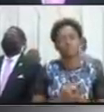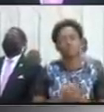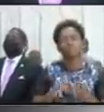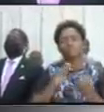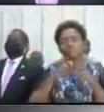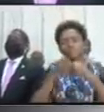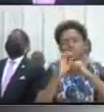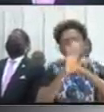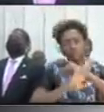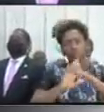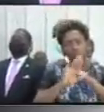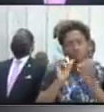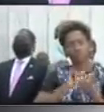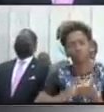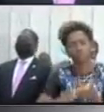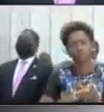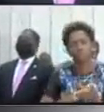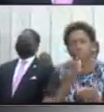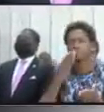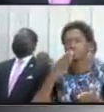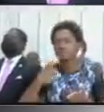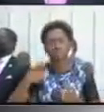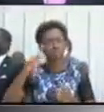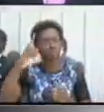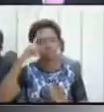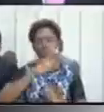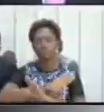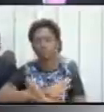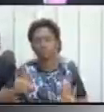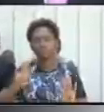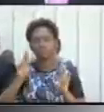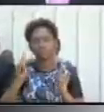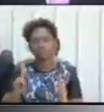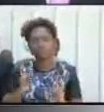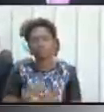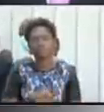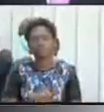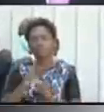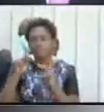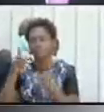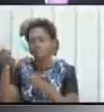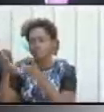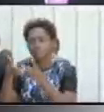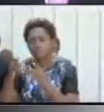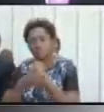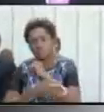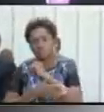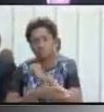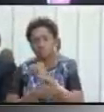l'insécurité n'est pas bon pour personne. Nous-mêmes qui dirigeons le pays, si